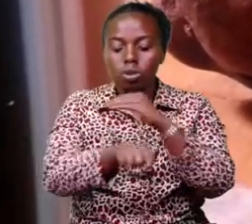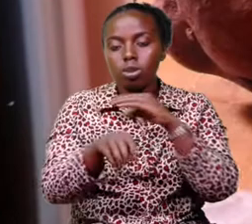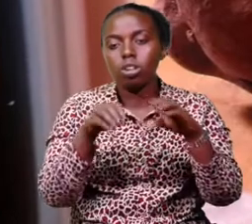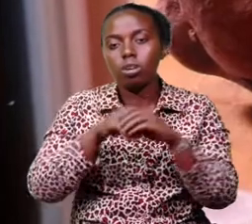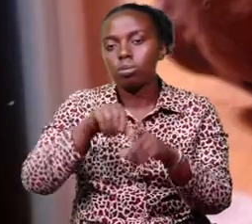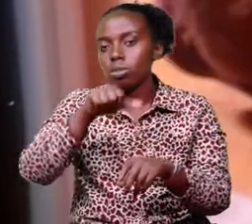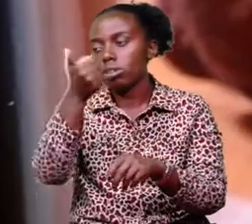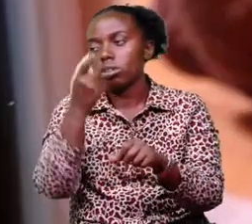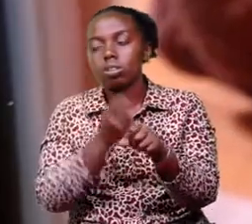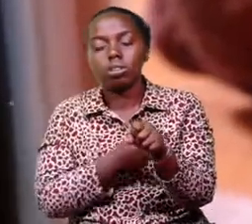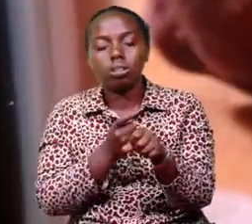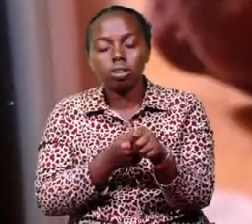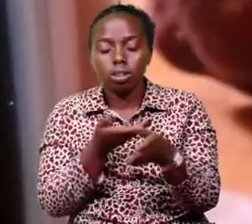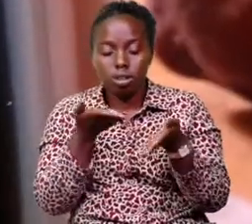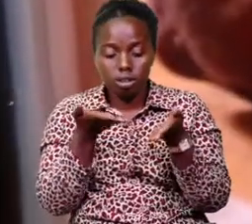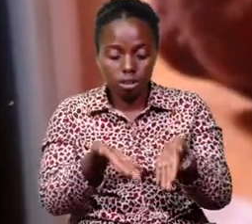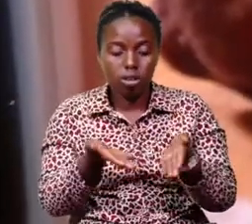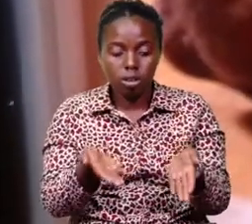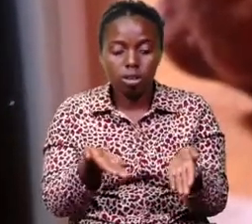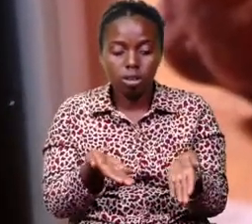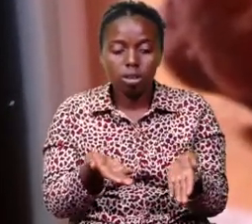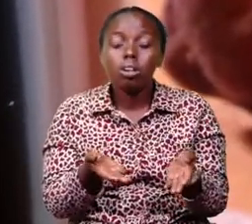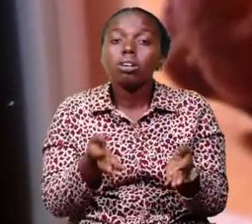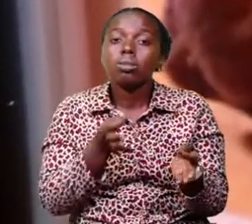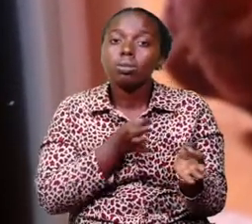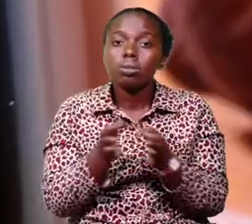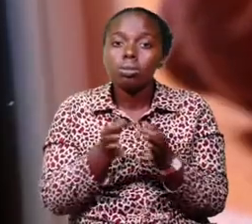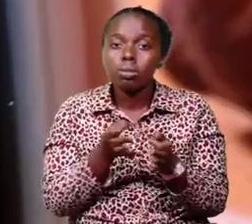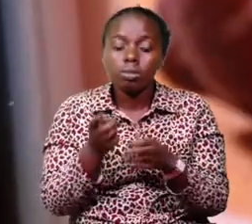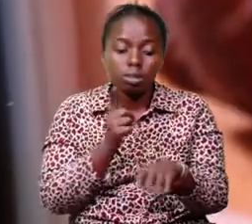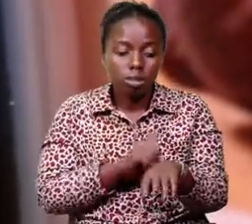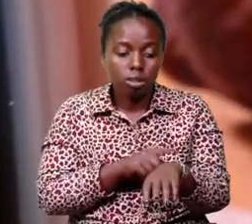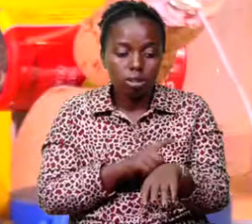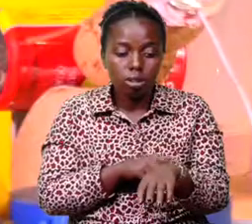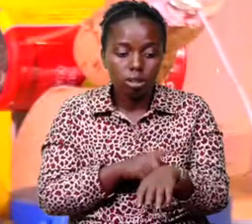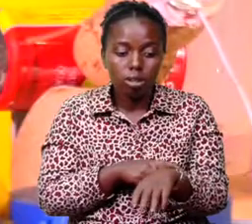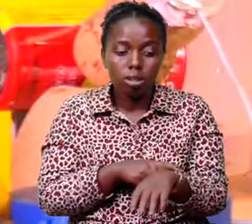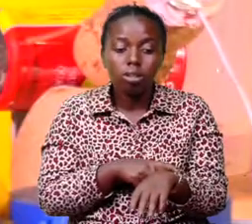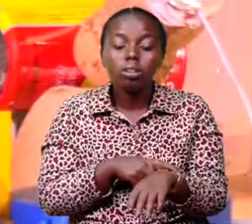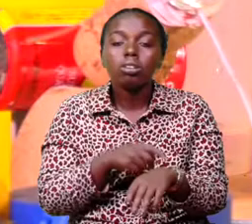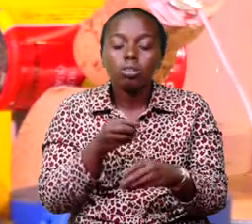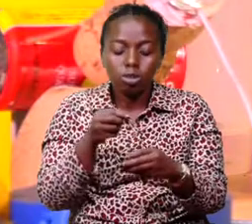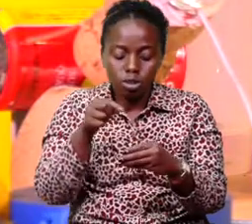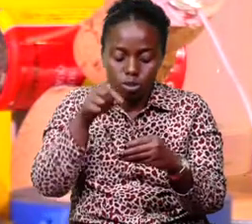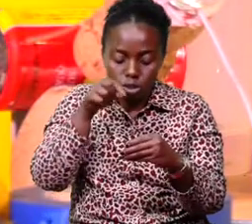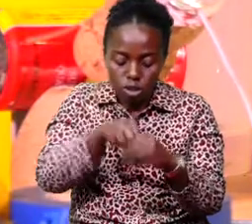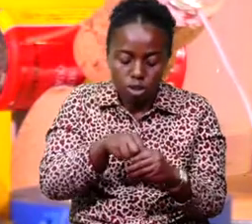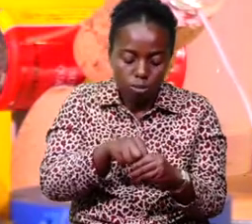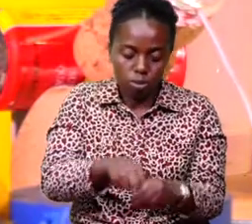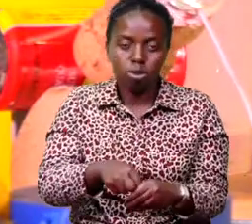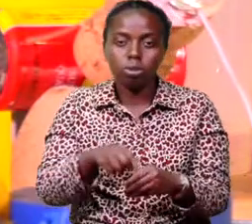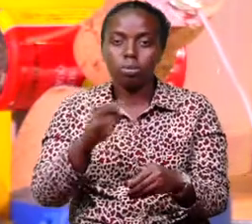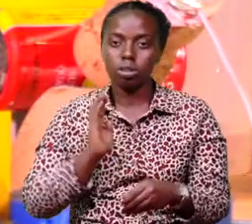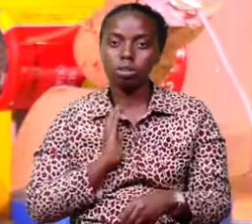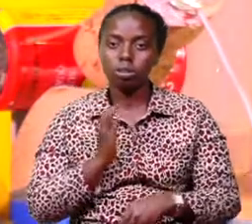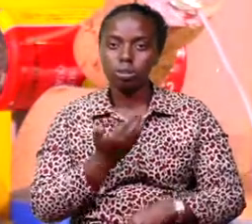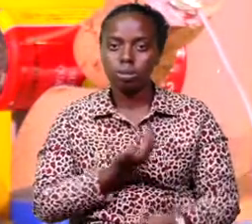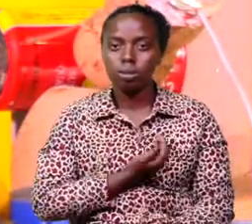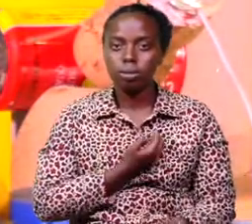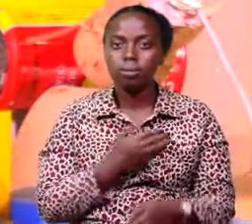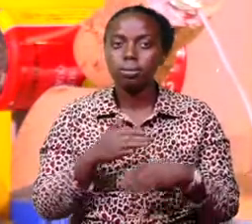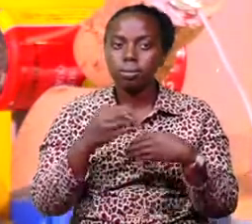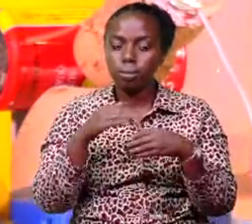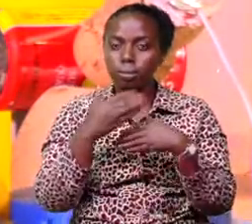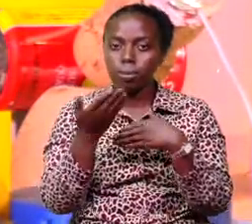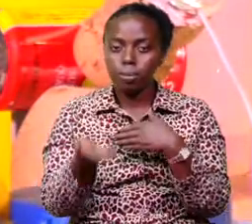kirayi hanyuma ahangaha bivuga ko aha turongera dushingemo wa musumari wacu